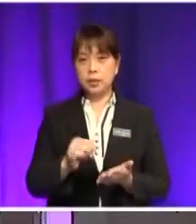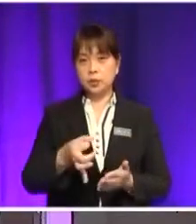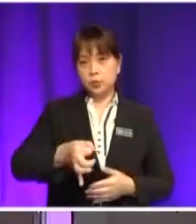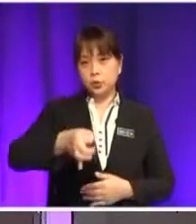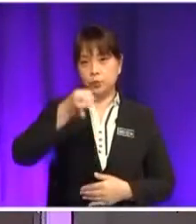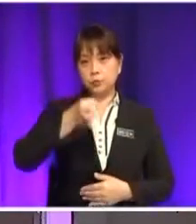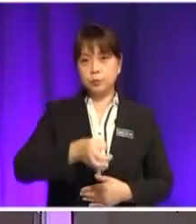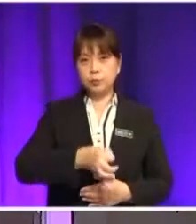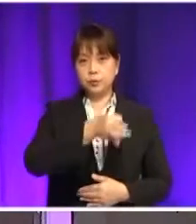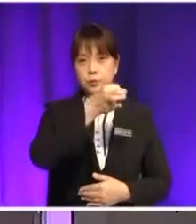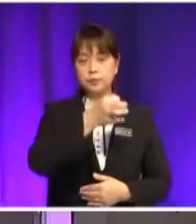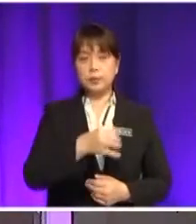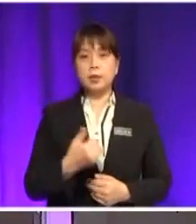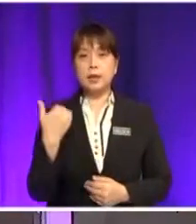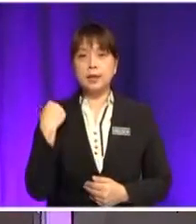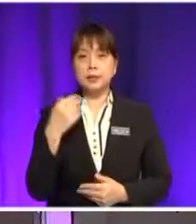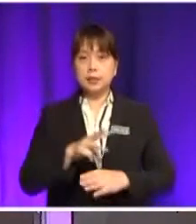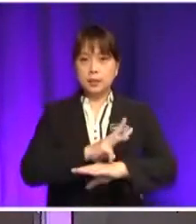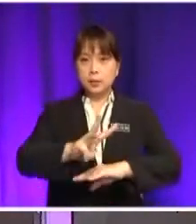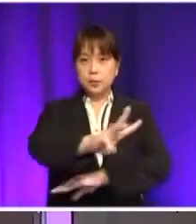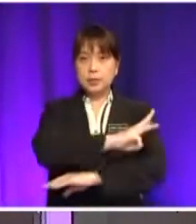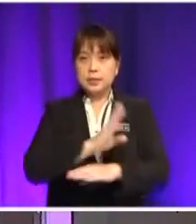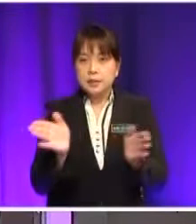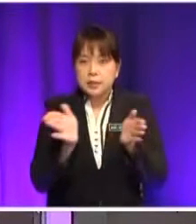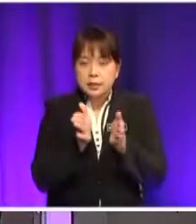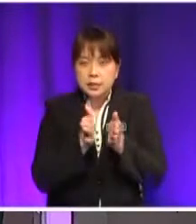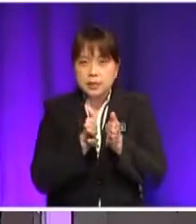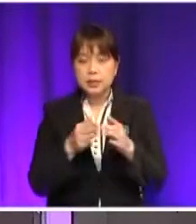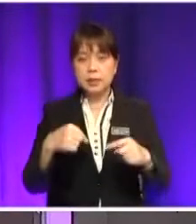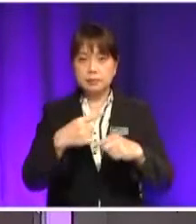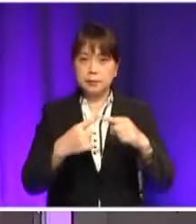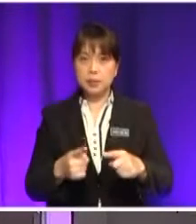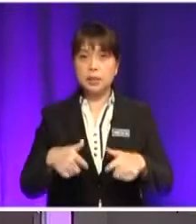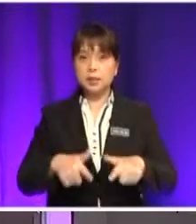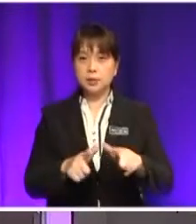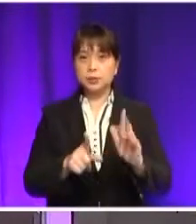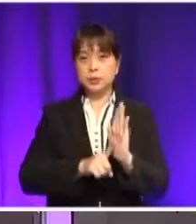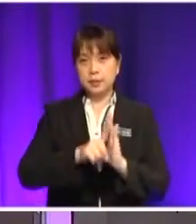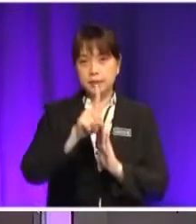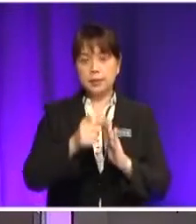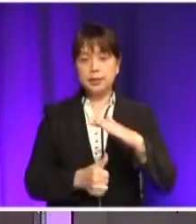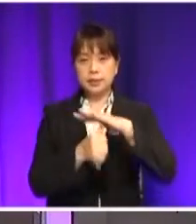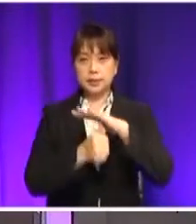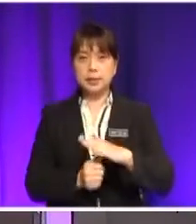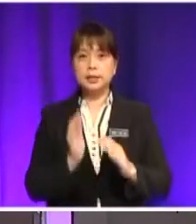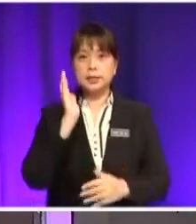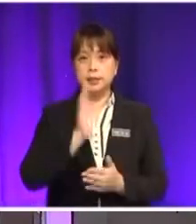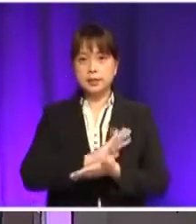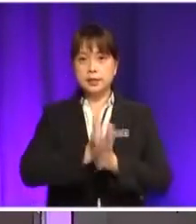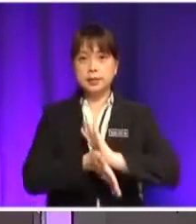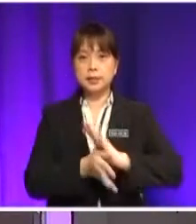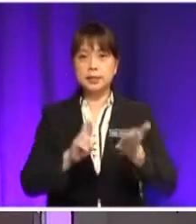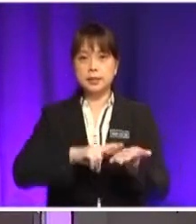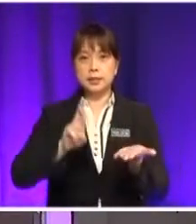sempit di situlah prinsip Bernoulli mengatakan tinggi tekanan menjadi